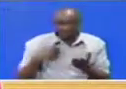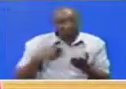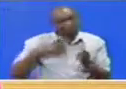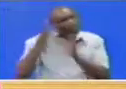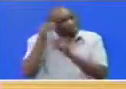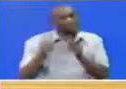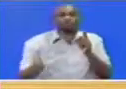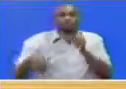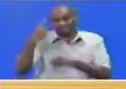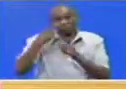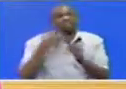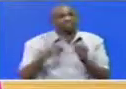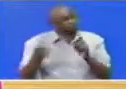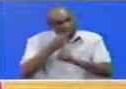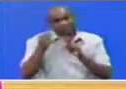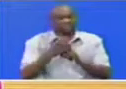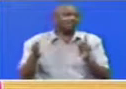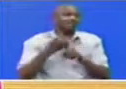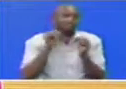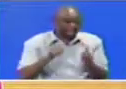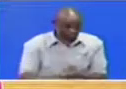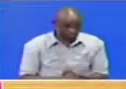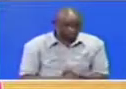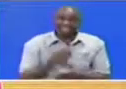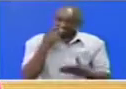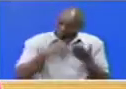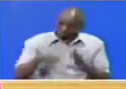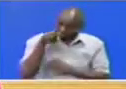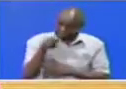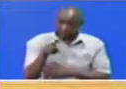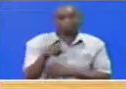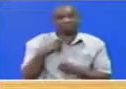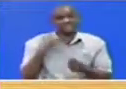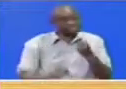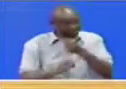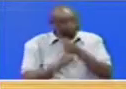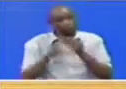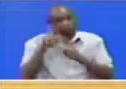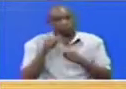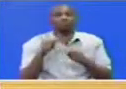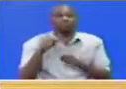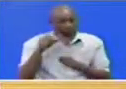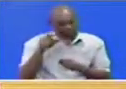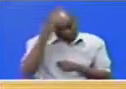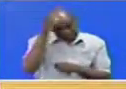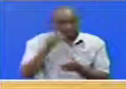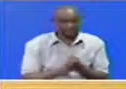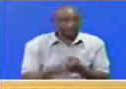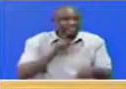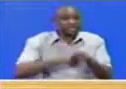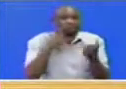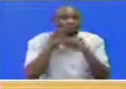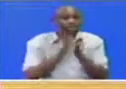mahitaji aliyomchagua. Gavana huyo amewajibu akikariri kwamba bado ana uungwaji mkono wa kutosha kutoka mashinani. Akizungumza kutoka